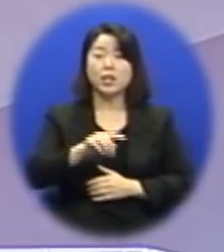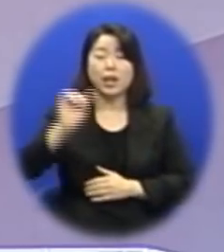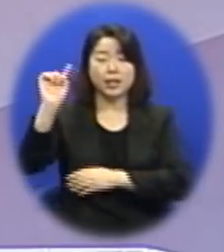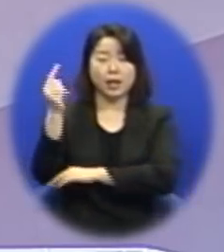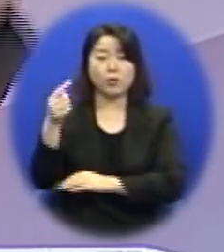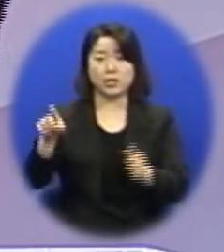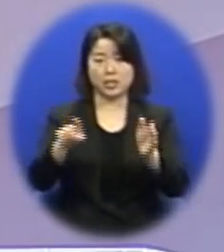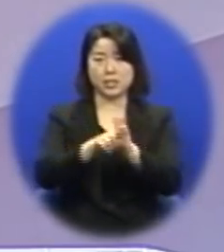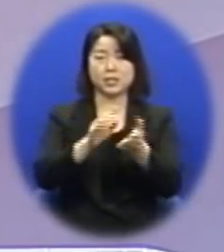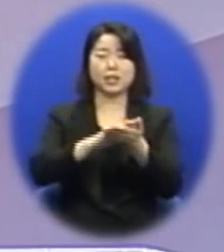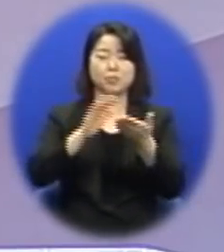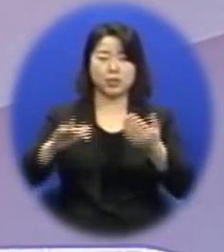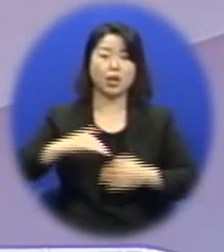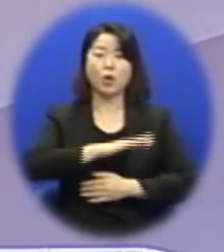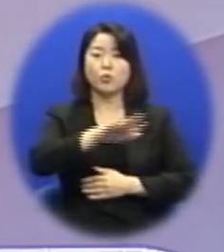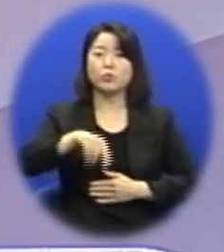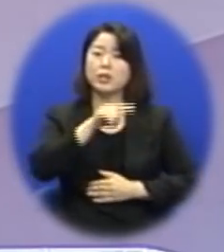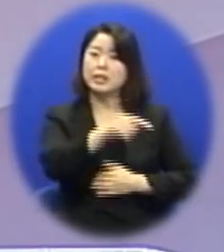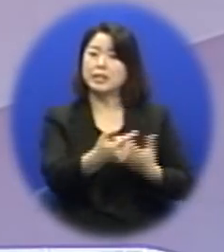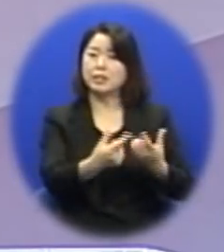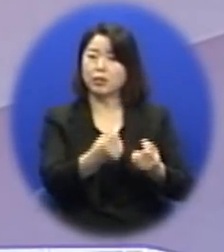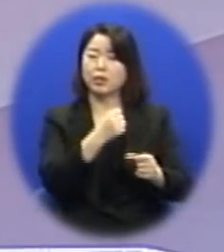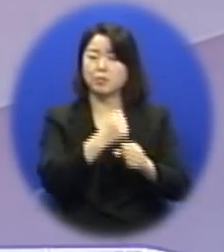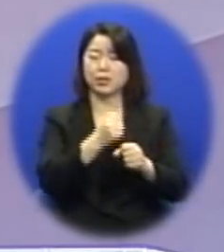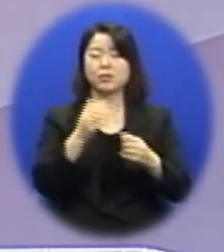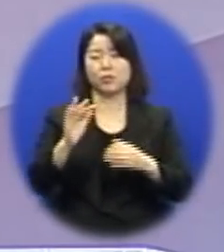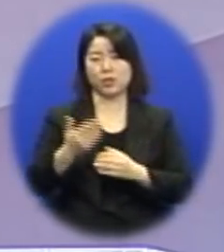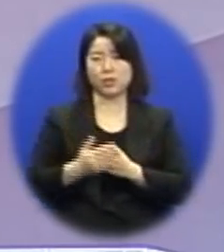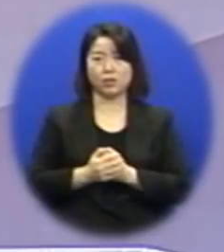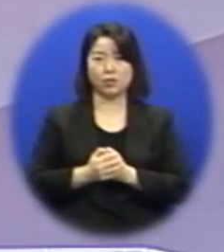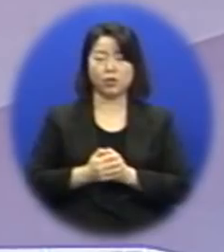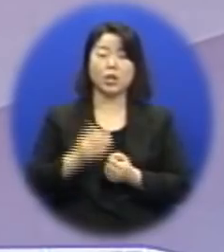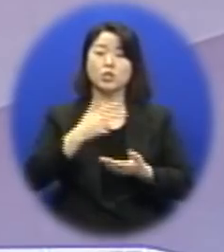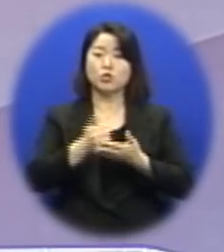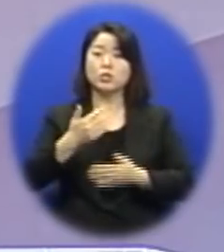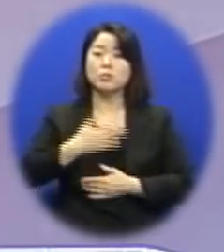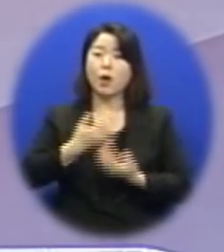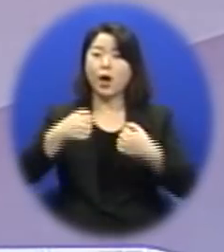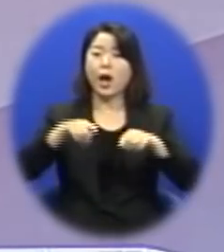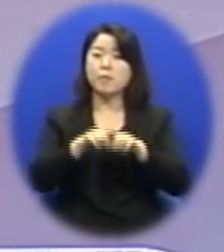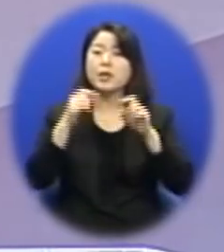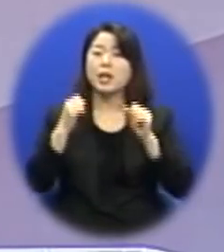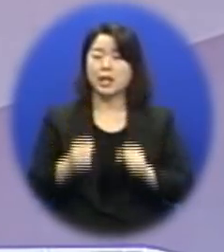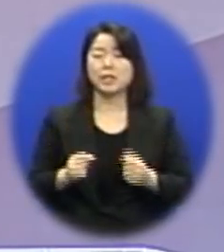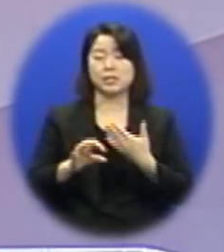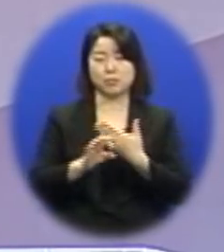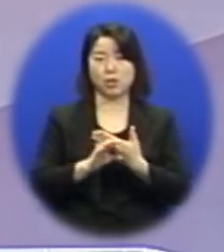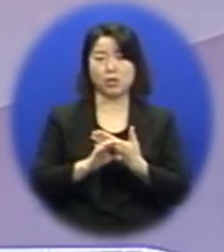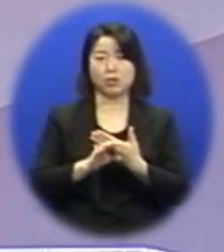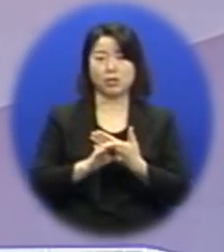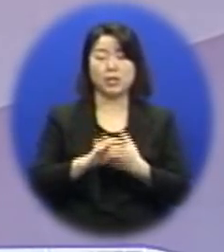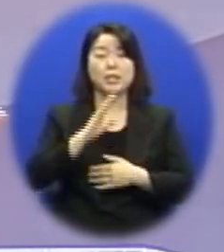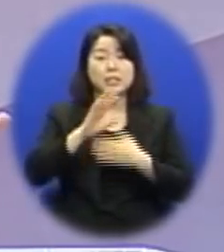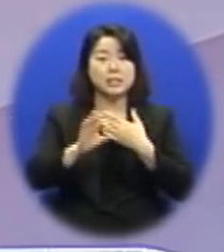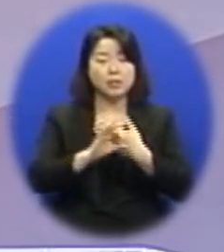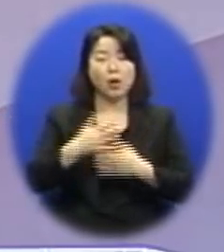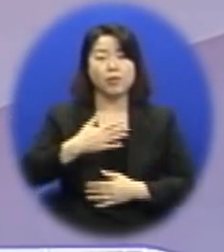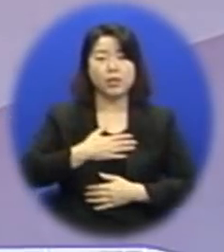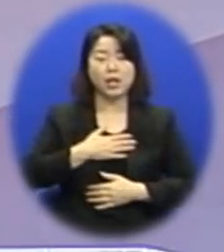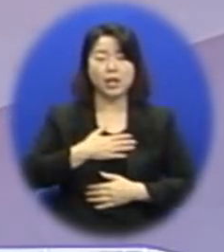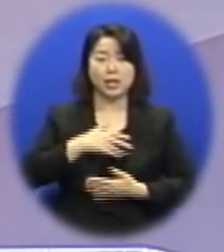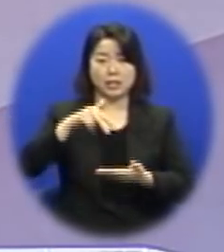신앙이었습니다 우리도 그 해야 돼요 주님이 나와 함께 계시면 그러면 지금 내 처지가 아무리